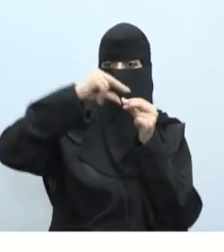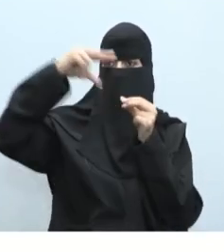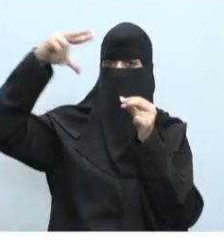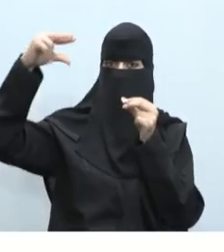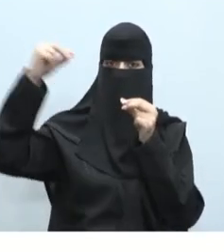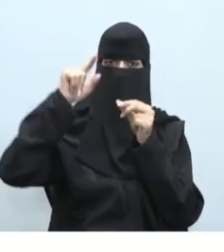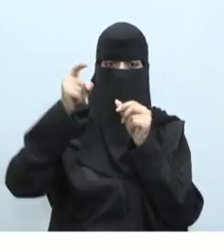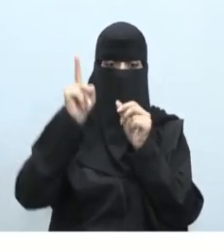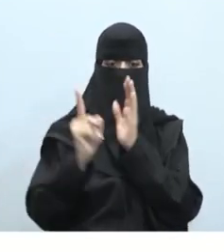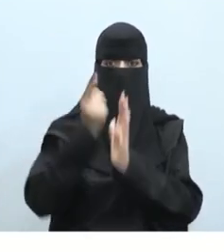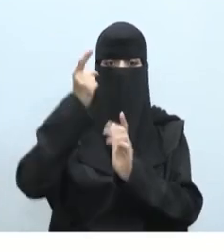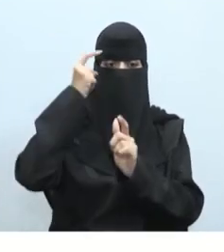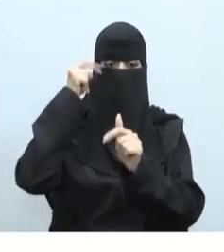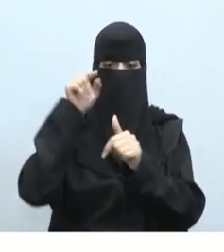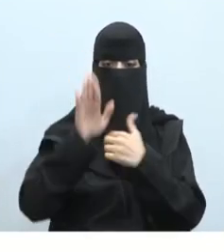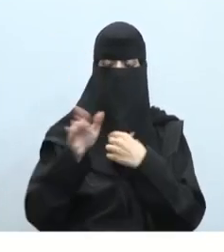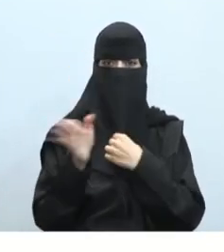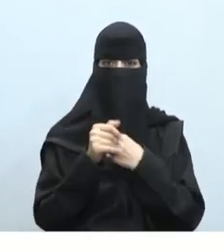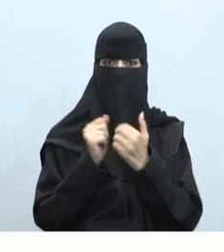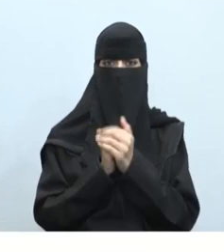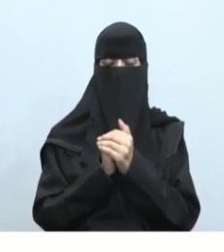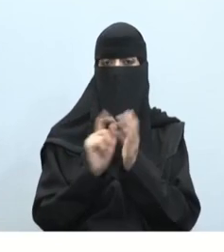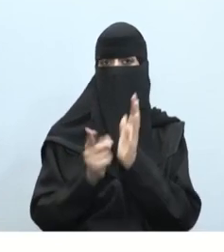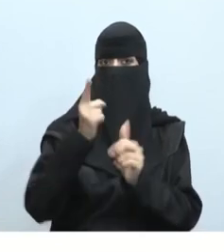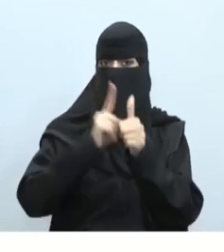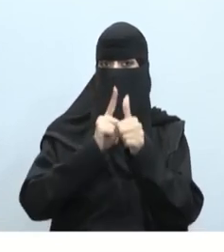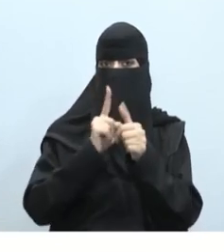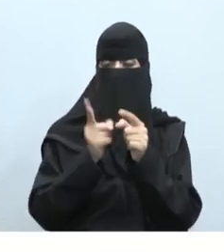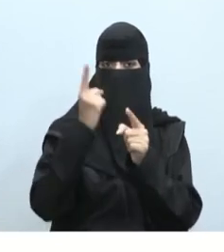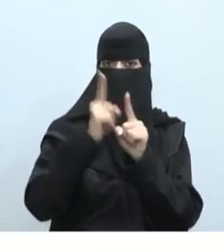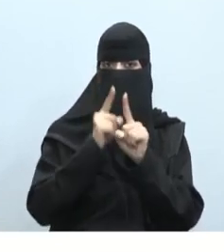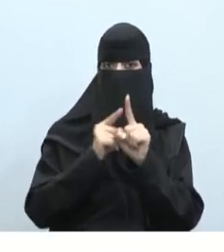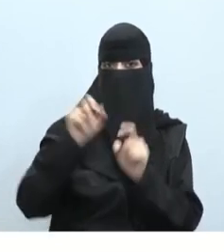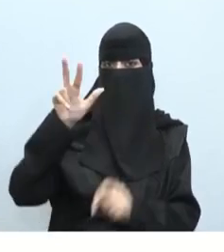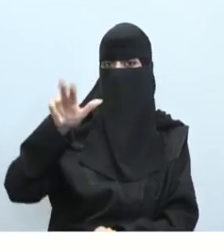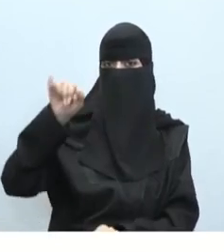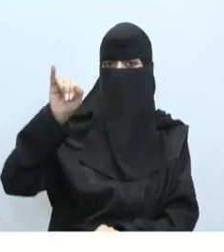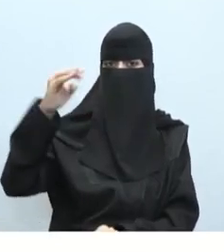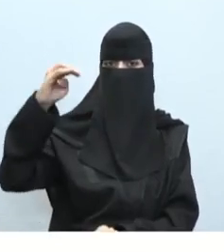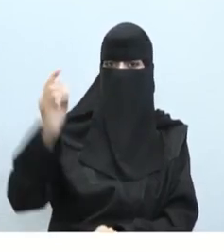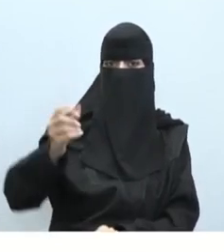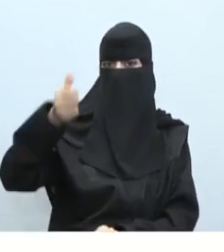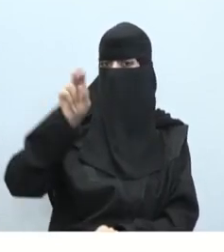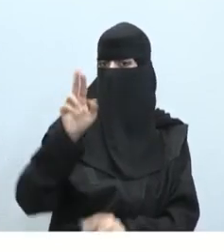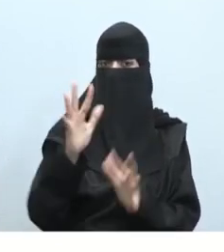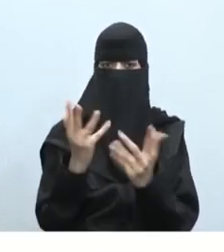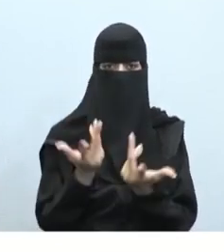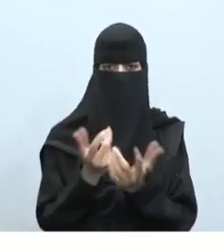نتعرف على المجرات ما هي المجرات ابناء وبنات الطلاب